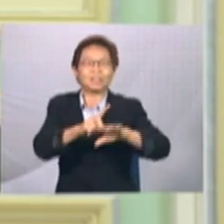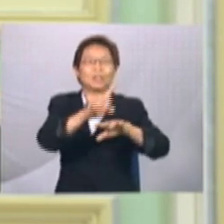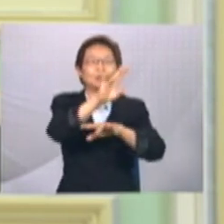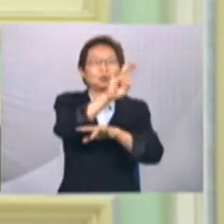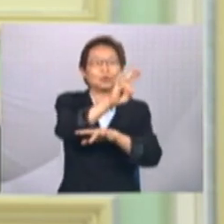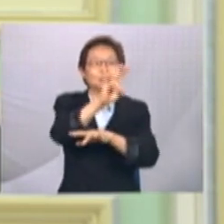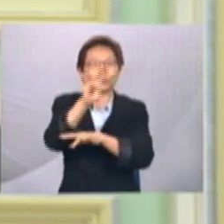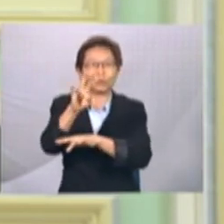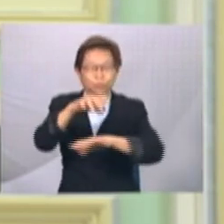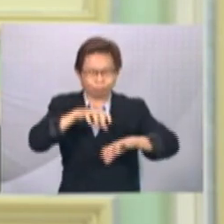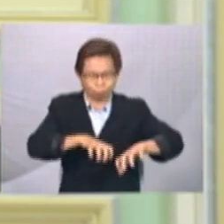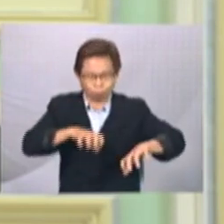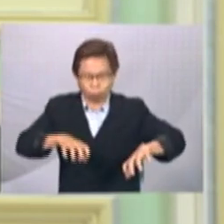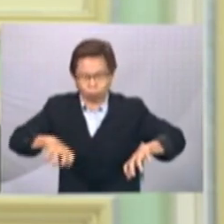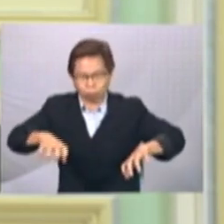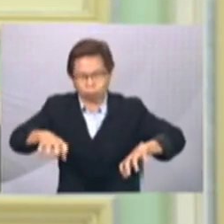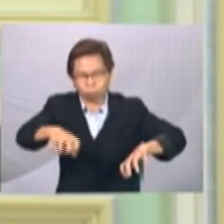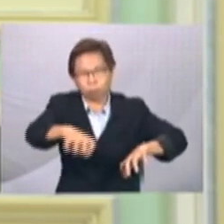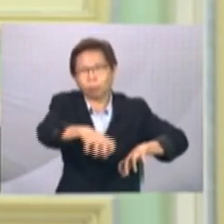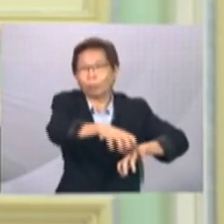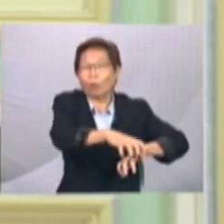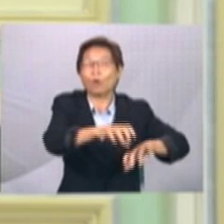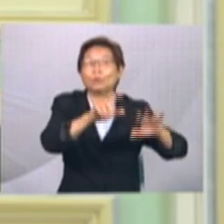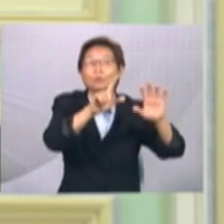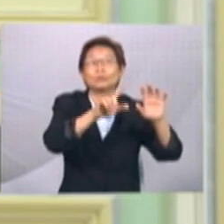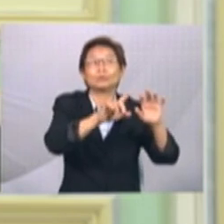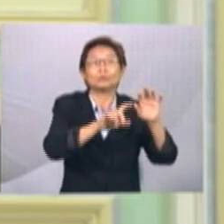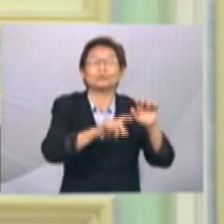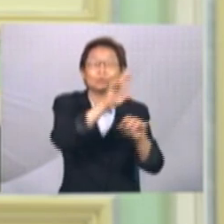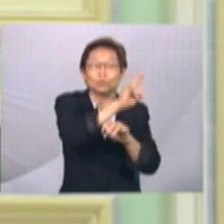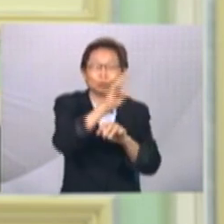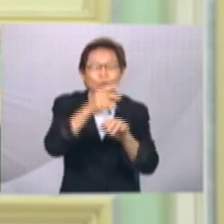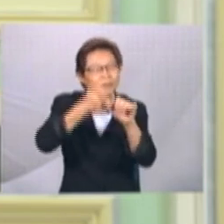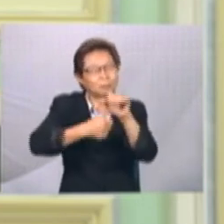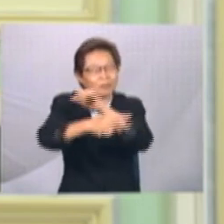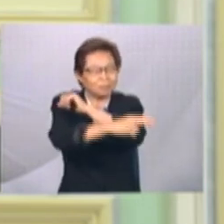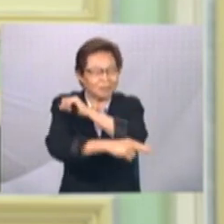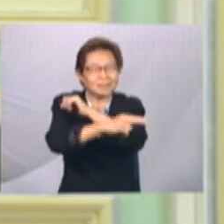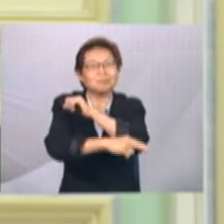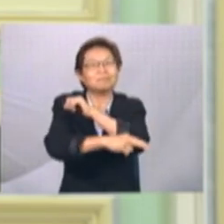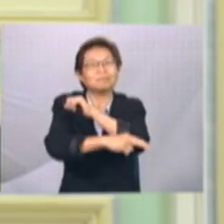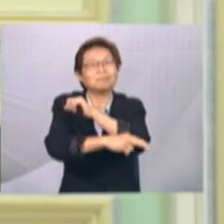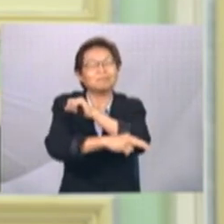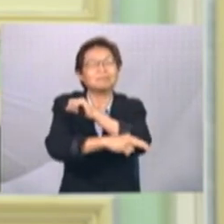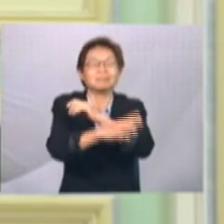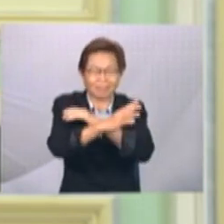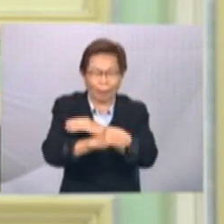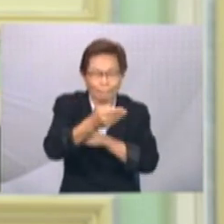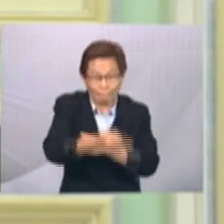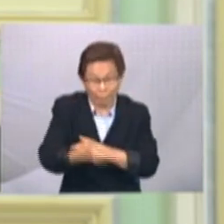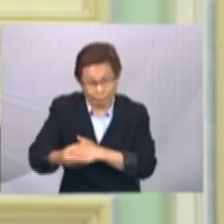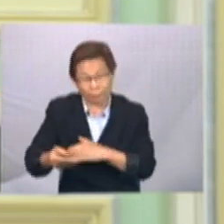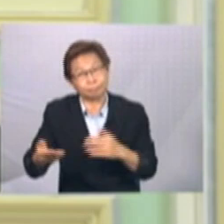d77 lokasi yang yaitu di setiap negeri dan antara